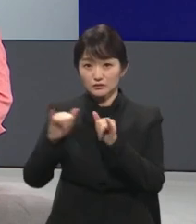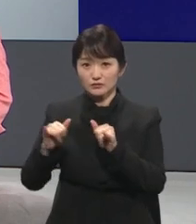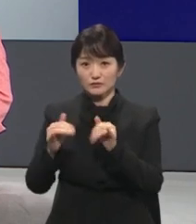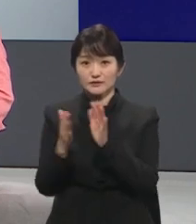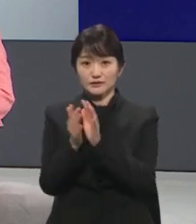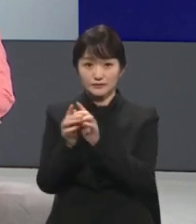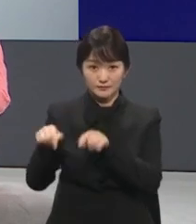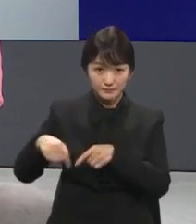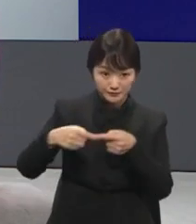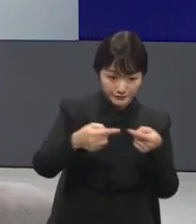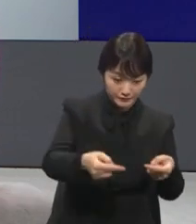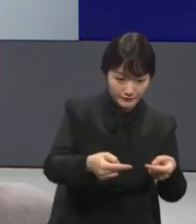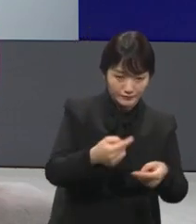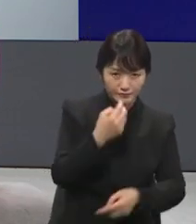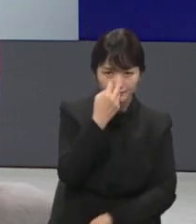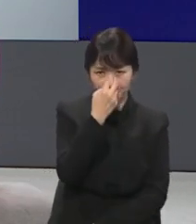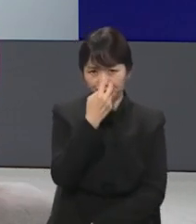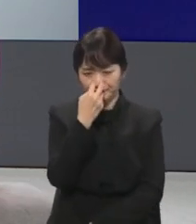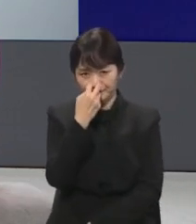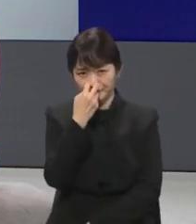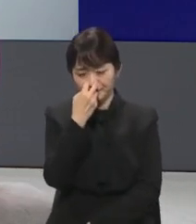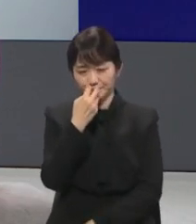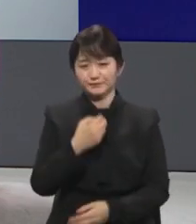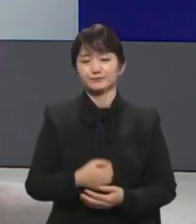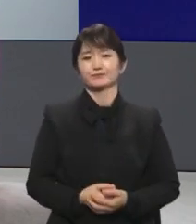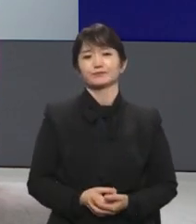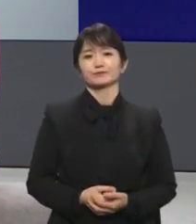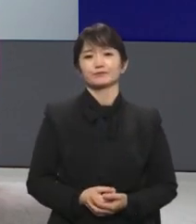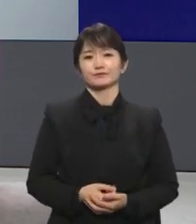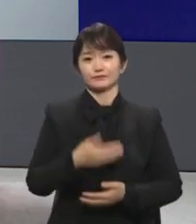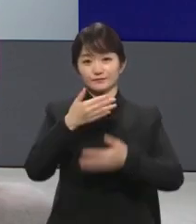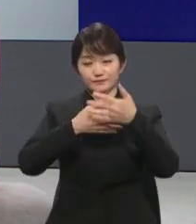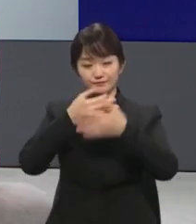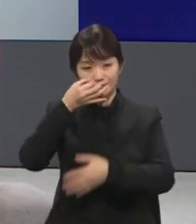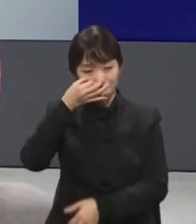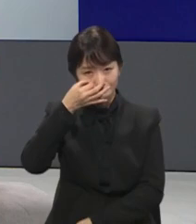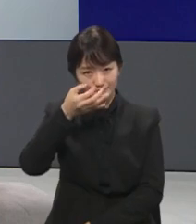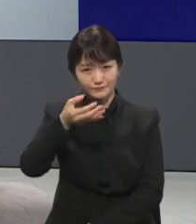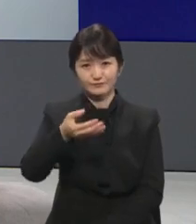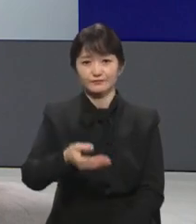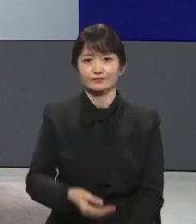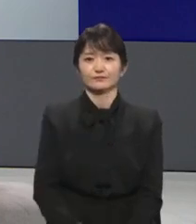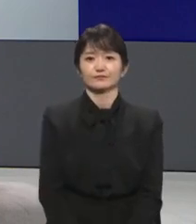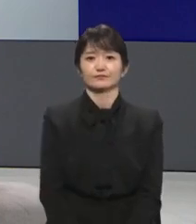참여해서 치한 지키기 하는 그런 모습이군요 자 영상으로